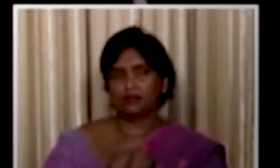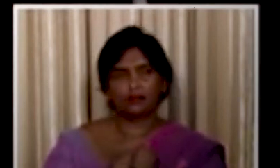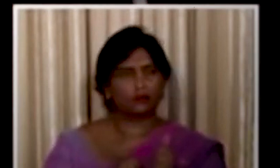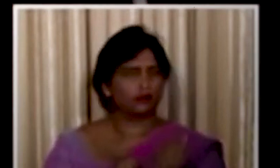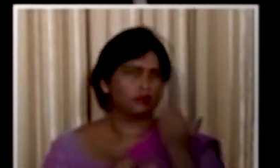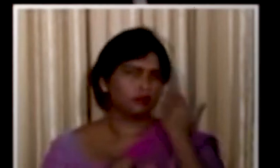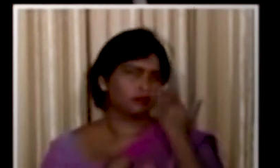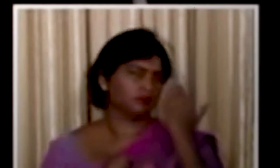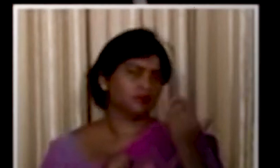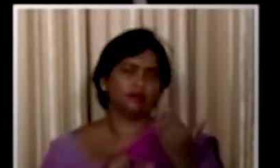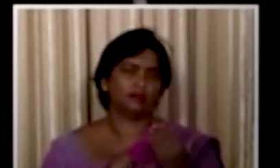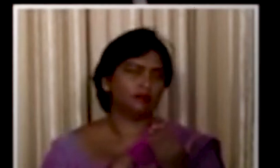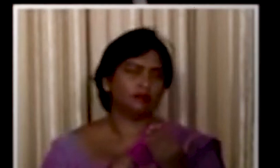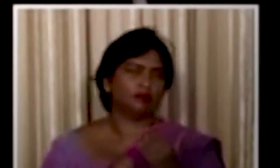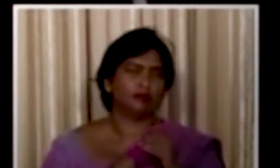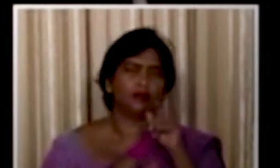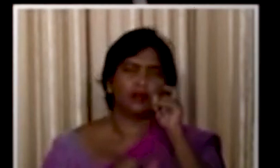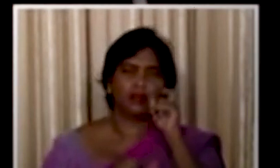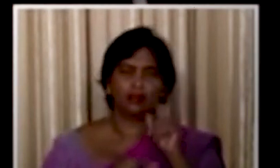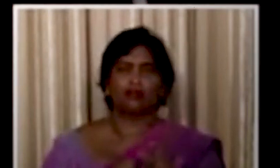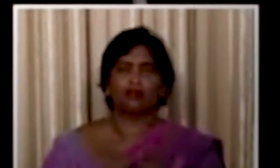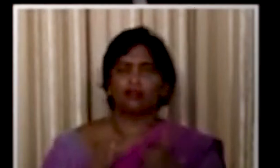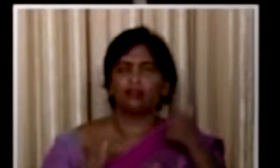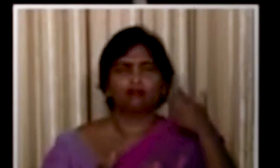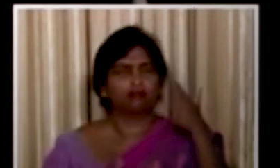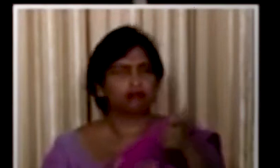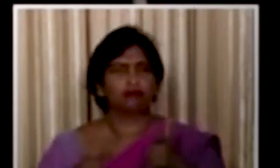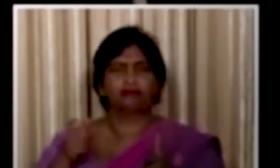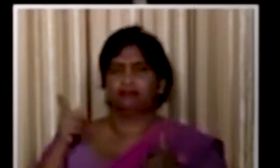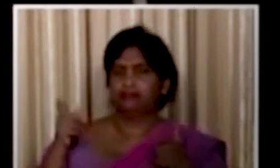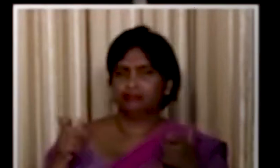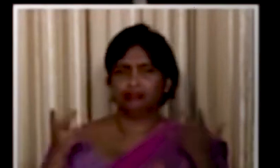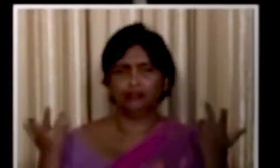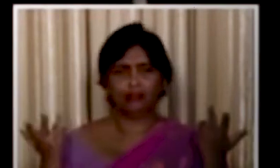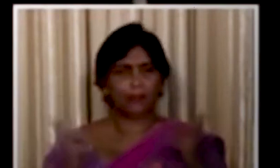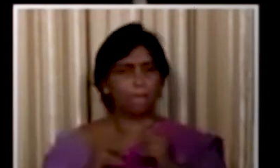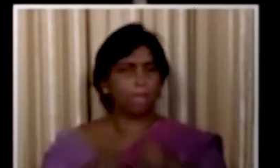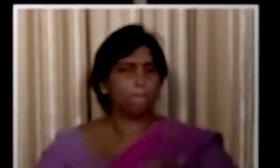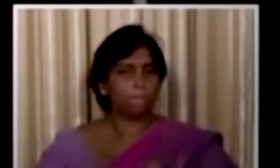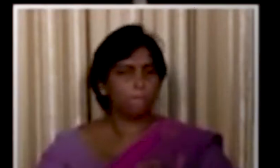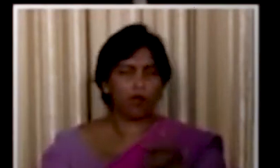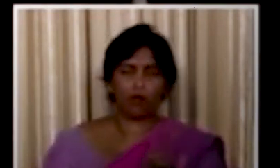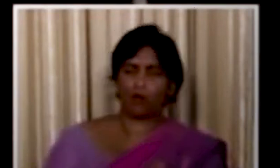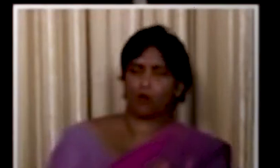துப்பாக்கியால் சுடுகிறார்கள், வீதியால் செல்லும் போது தாக்குகிறார்கள்,